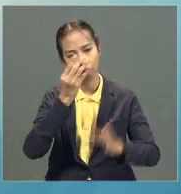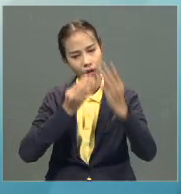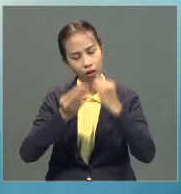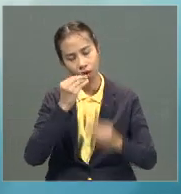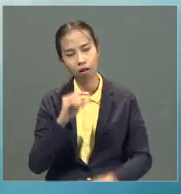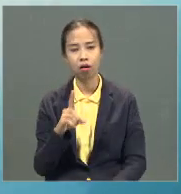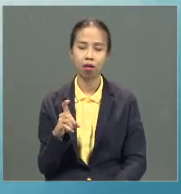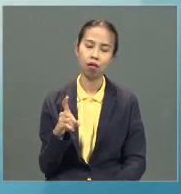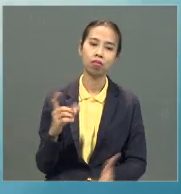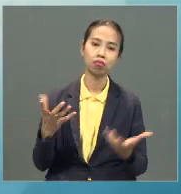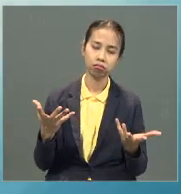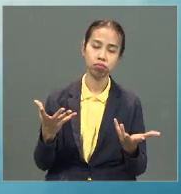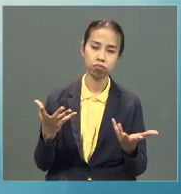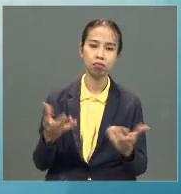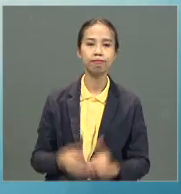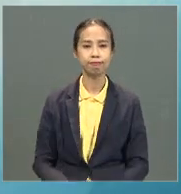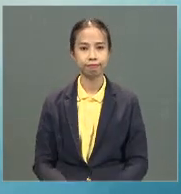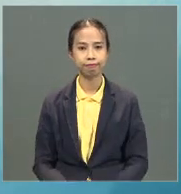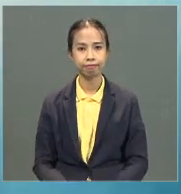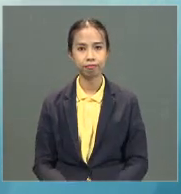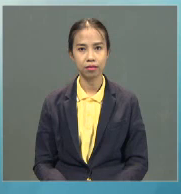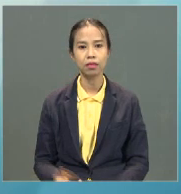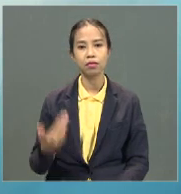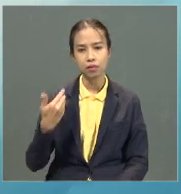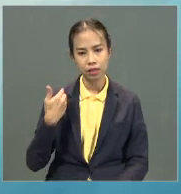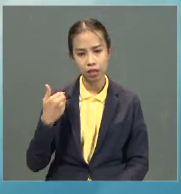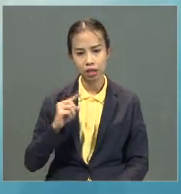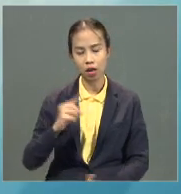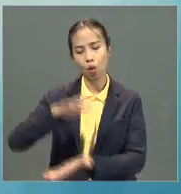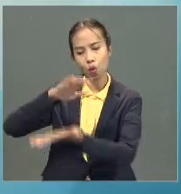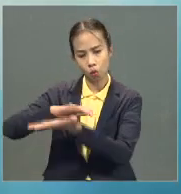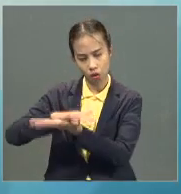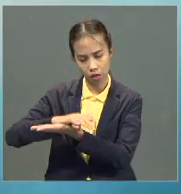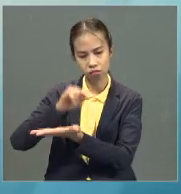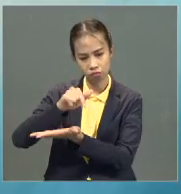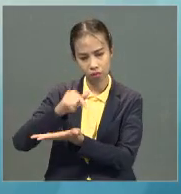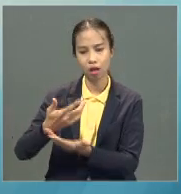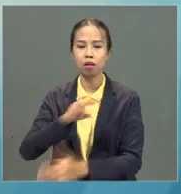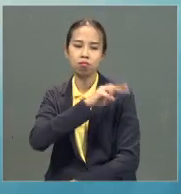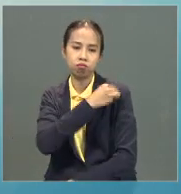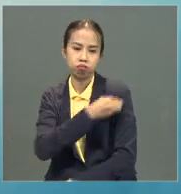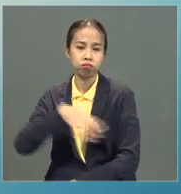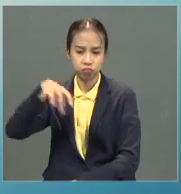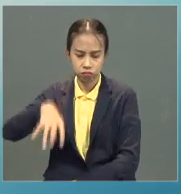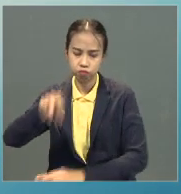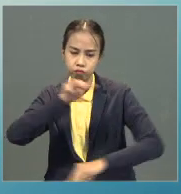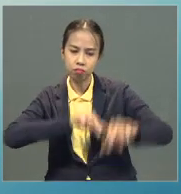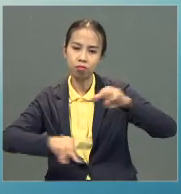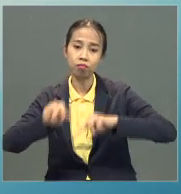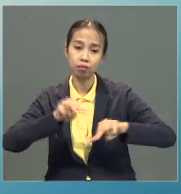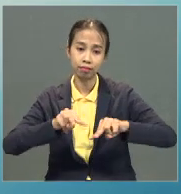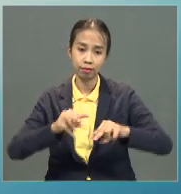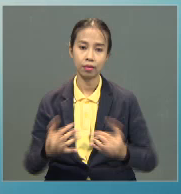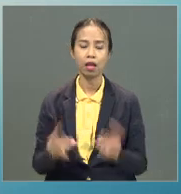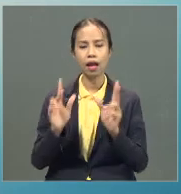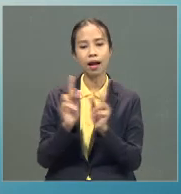ๆก็พร่องลงไปด้วยนะครับแล้วมีการกำกับโดยสถานศึกษาและหน่วยงานสาธารณสุขของพื้นที่เรามีคณะกรรมการโรคติดต่